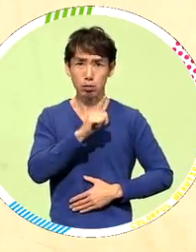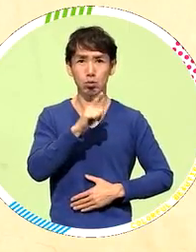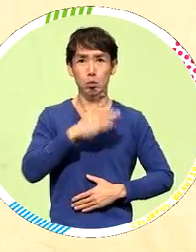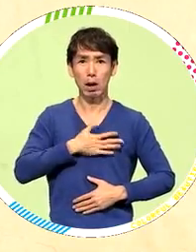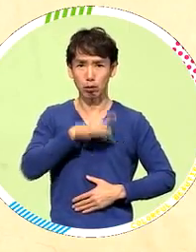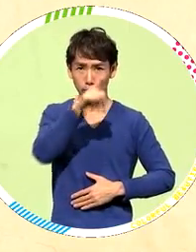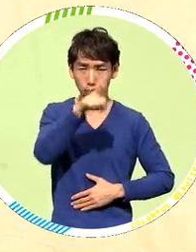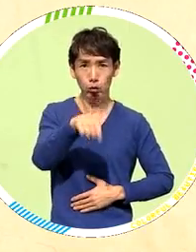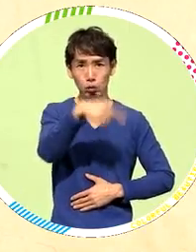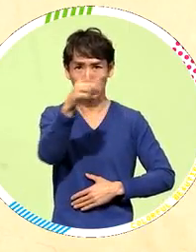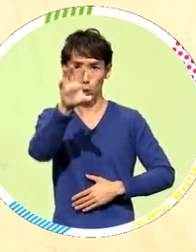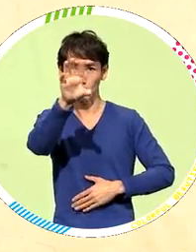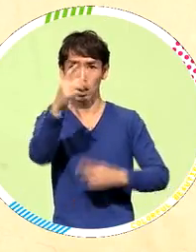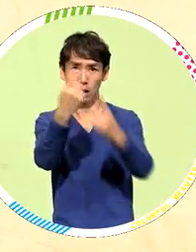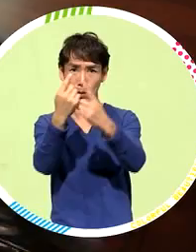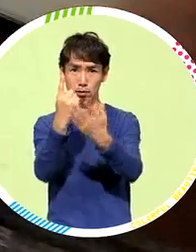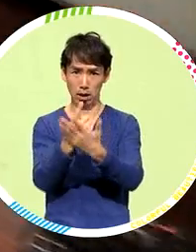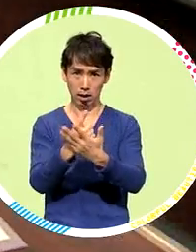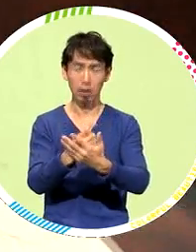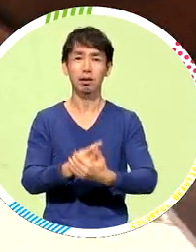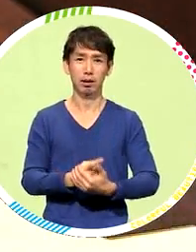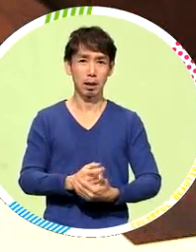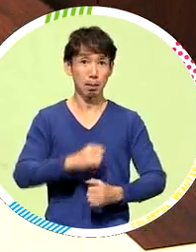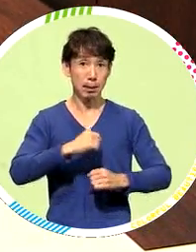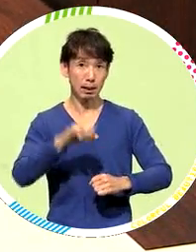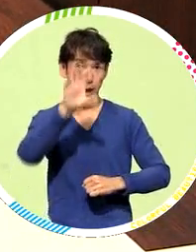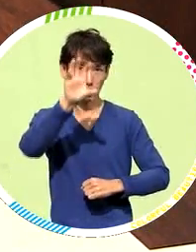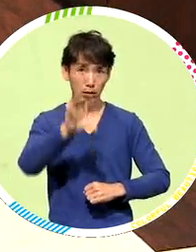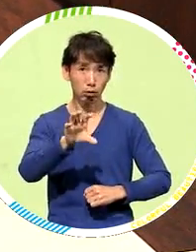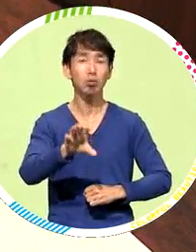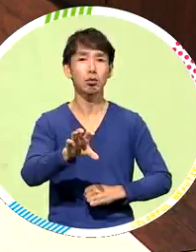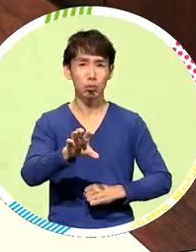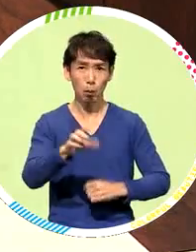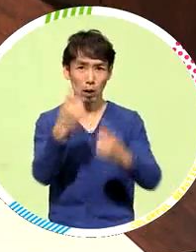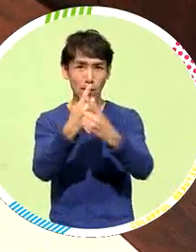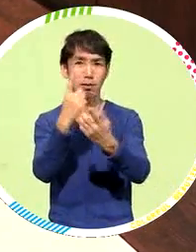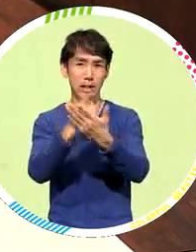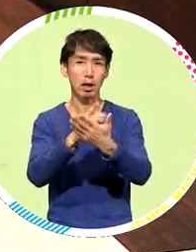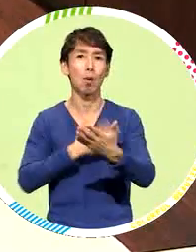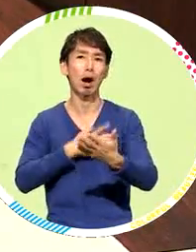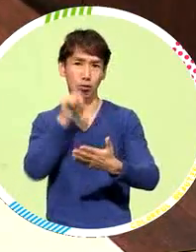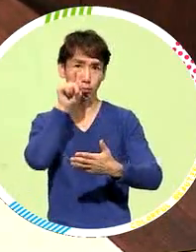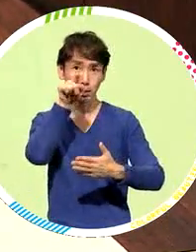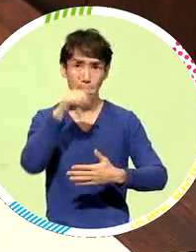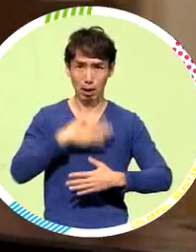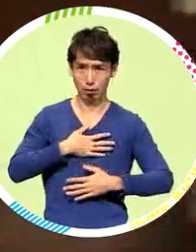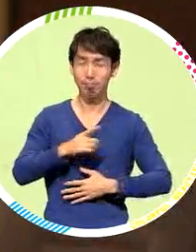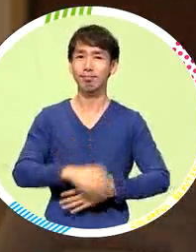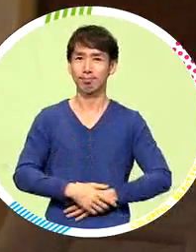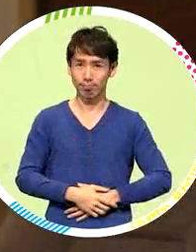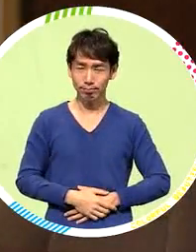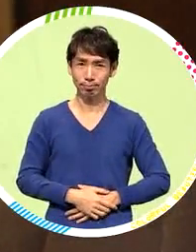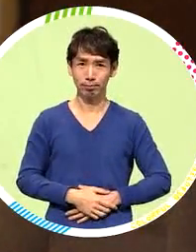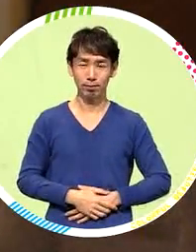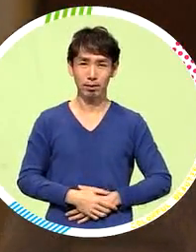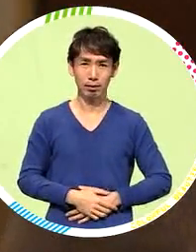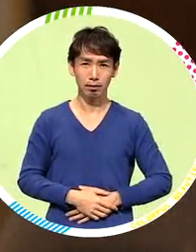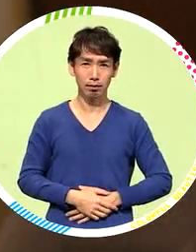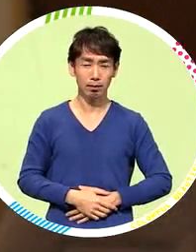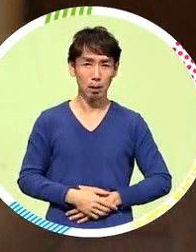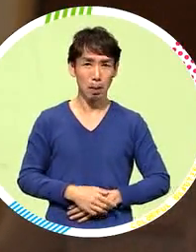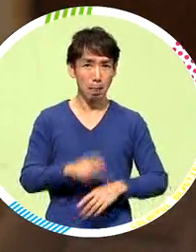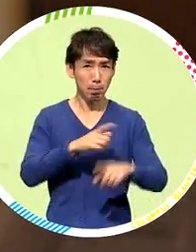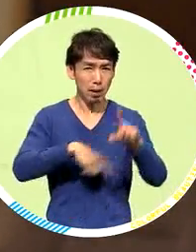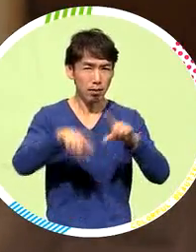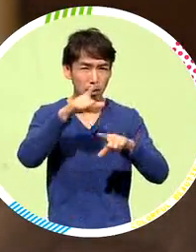分かりやすくなるんじゃないかと思います右に帰ってあることも分かってそうですねまぁそうなんですねダウンタウンコツもつかめてきて